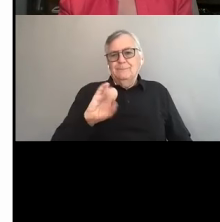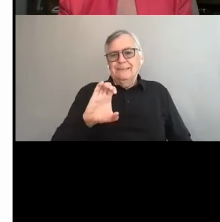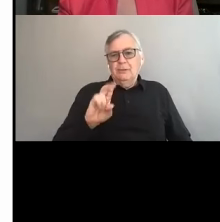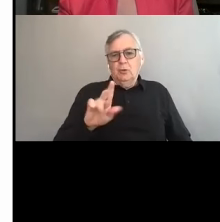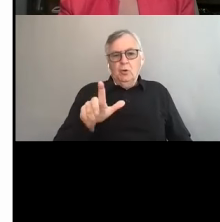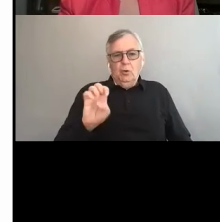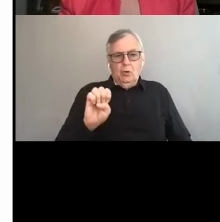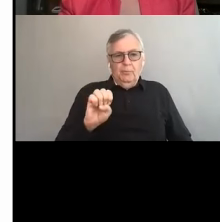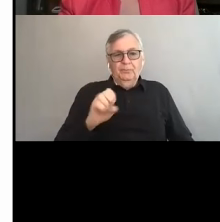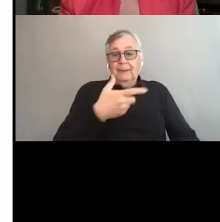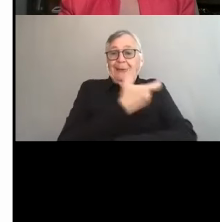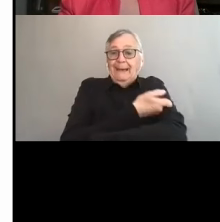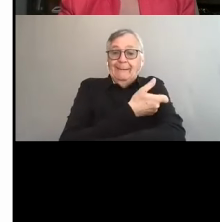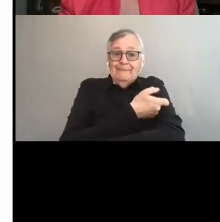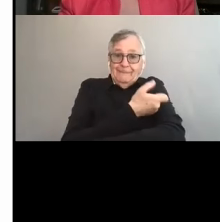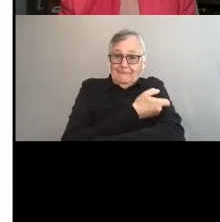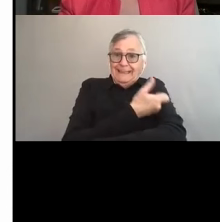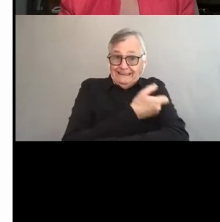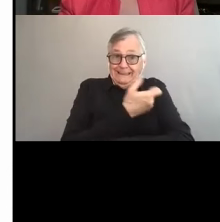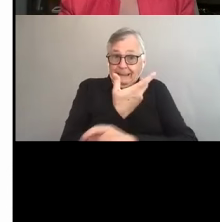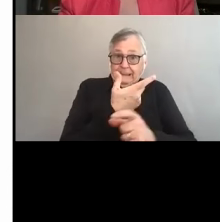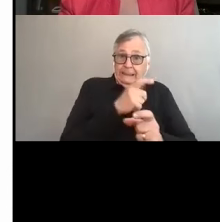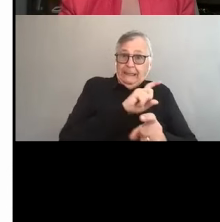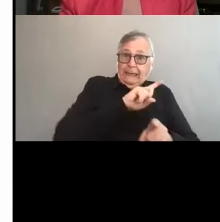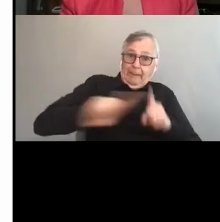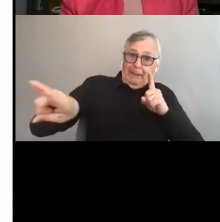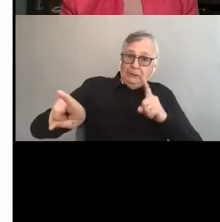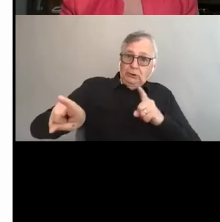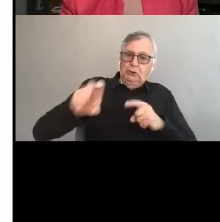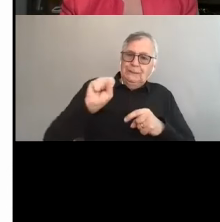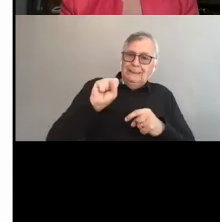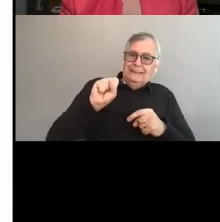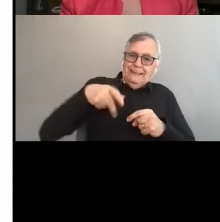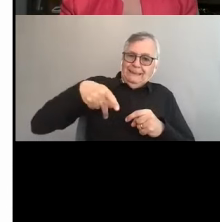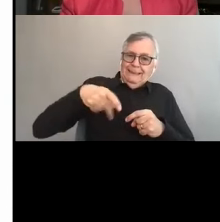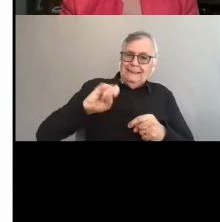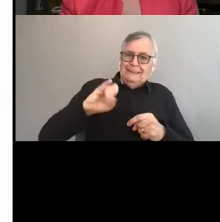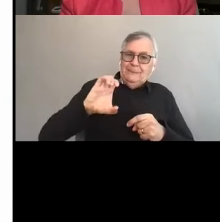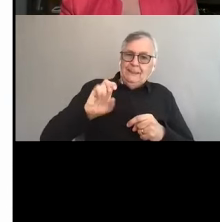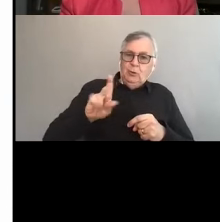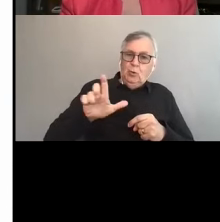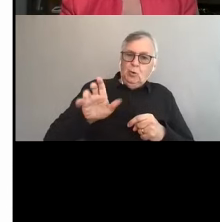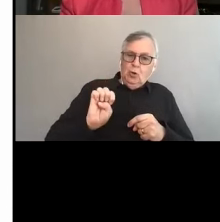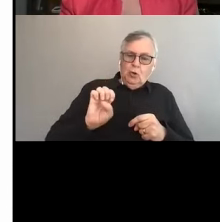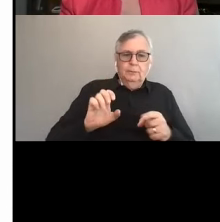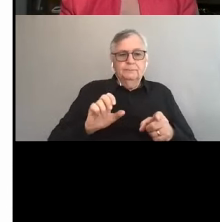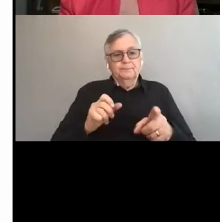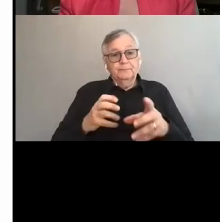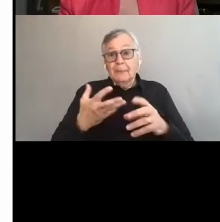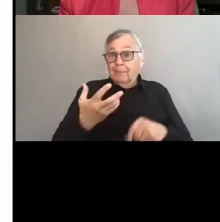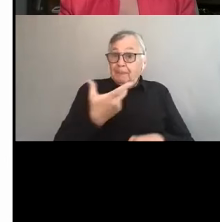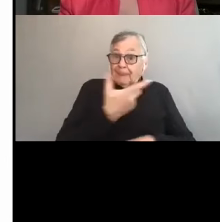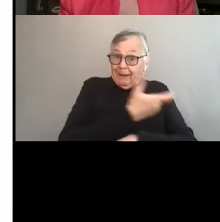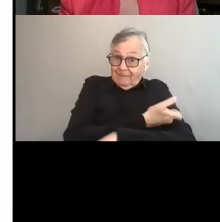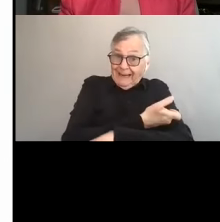vaccins sont faits pour bloquer la spicule. On a plusieurs mécanismes d'action des vaccins. Les vaccins que